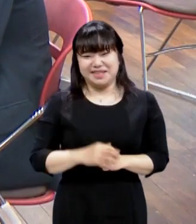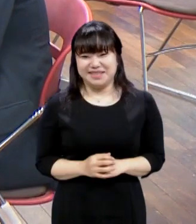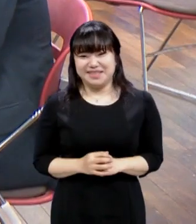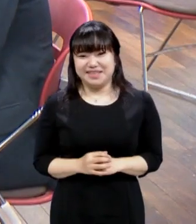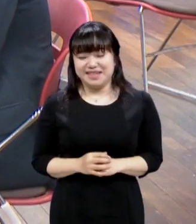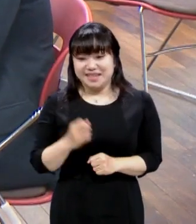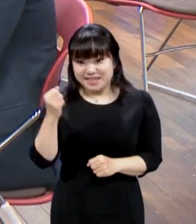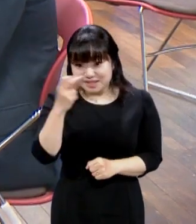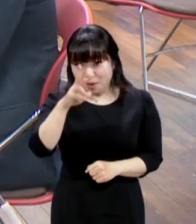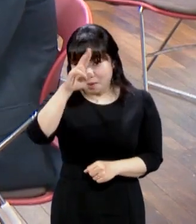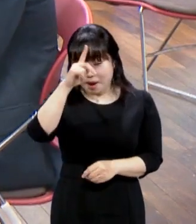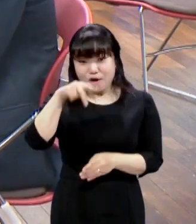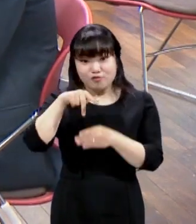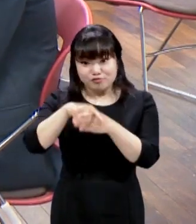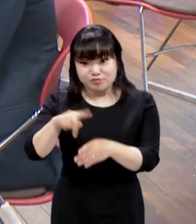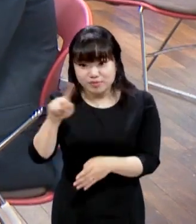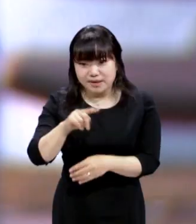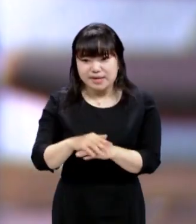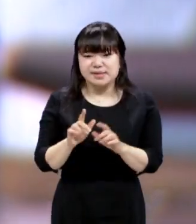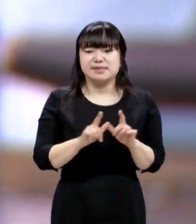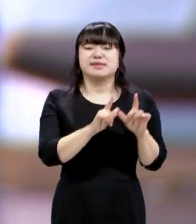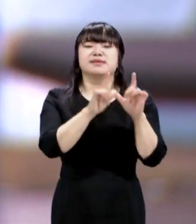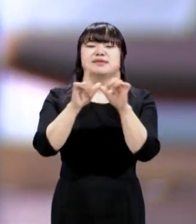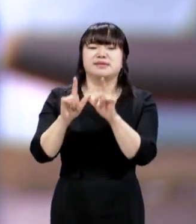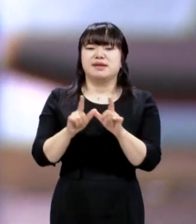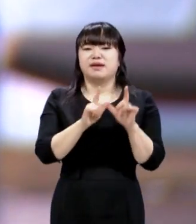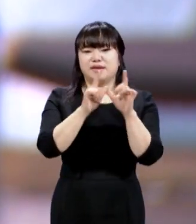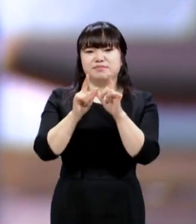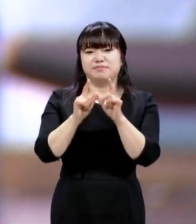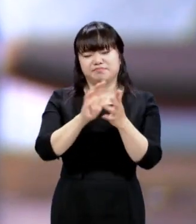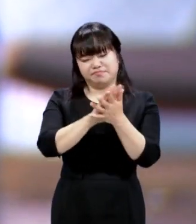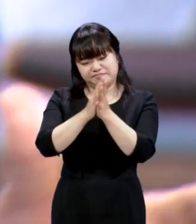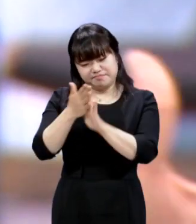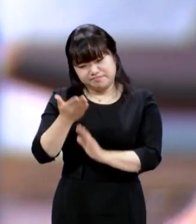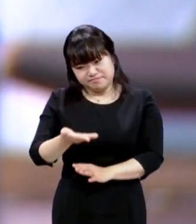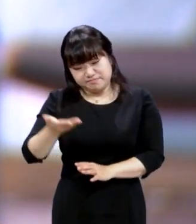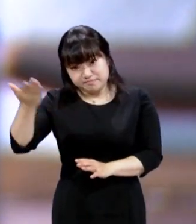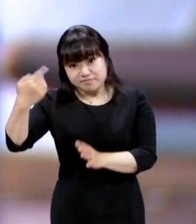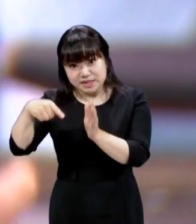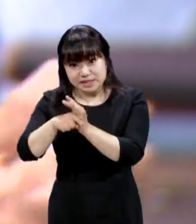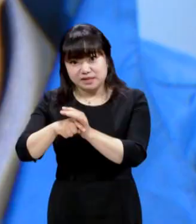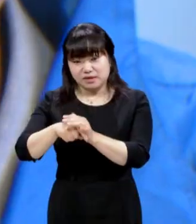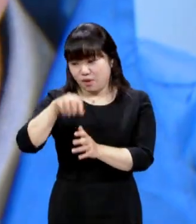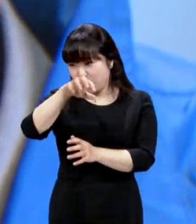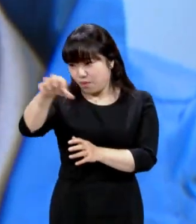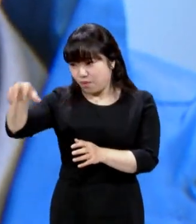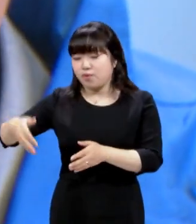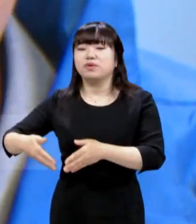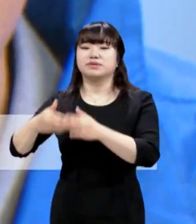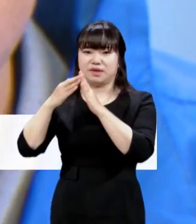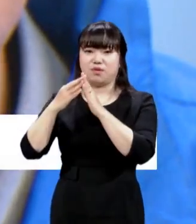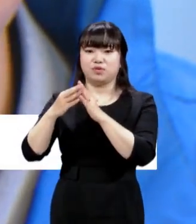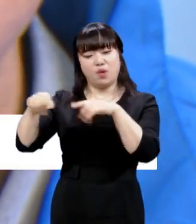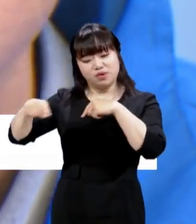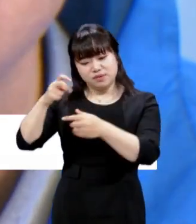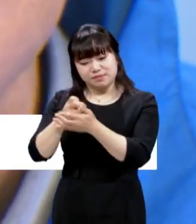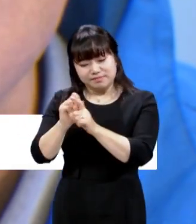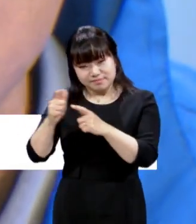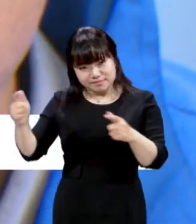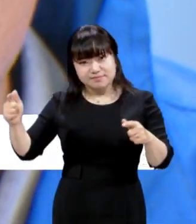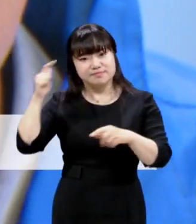이를 위해 바쿠 분은 삶의 질을 향상시킬 수 있는 여러 시설을 조성하는 한편 다양한 정책을 펼치겠다 고